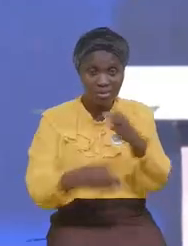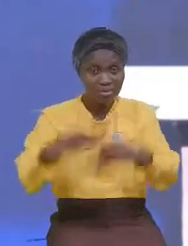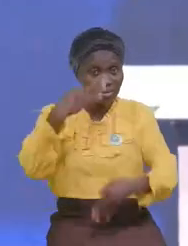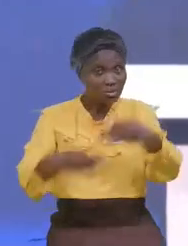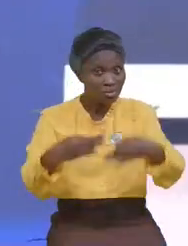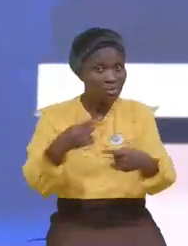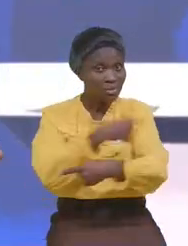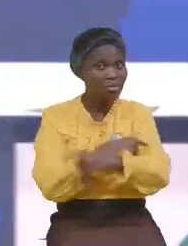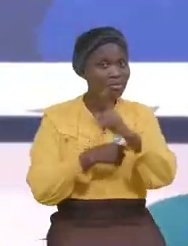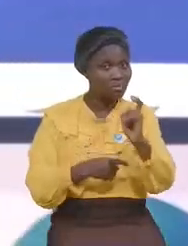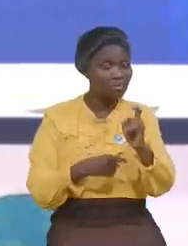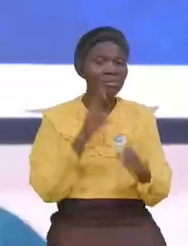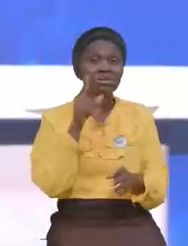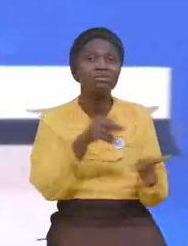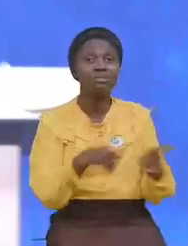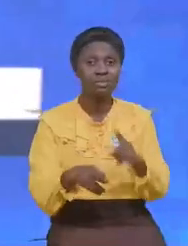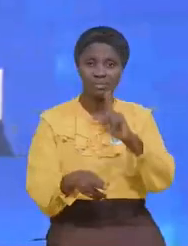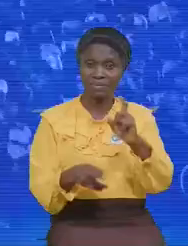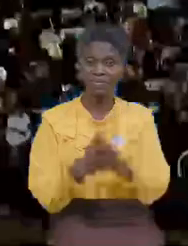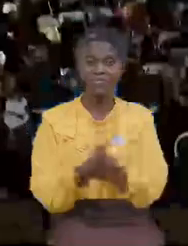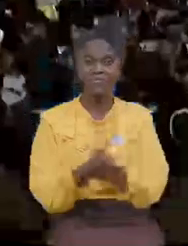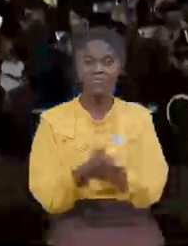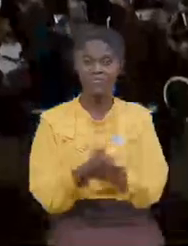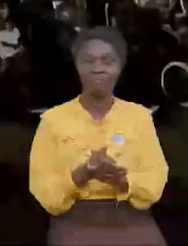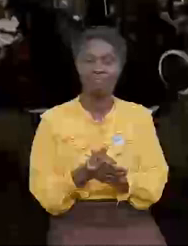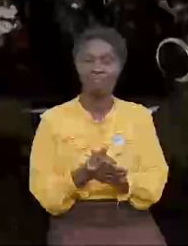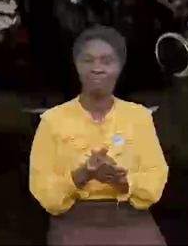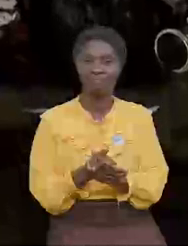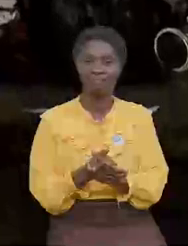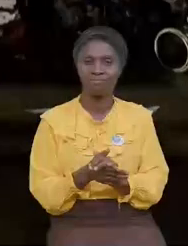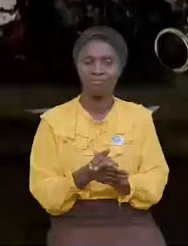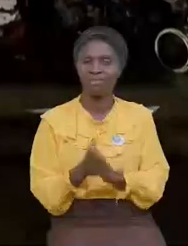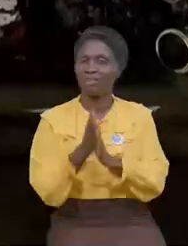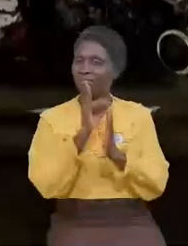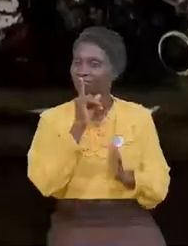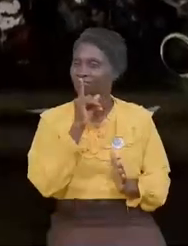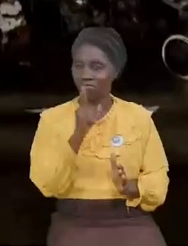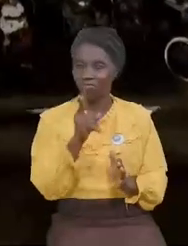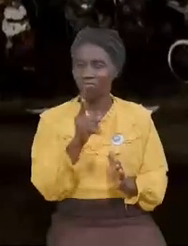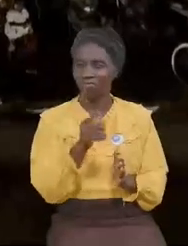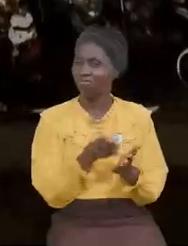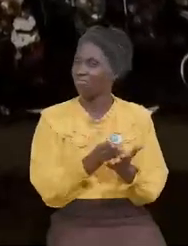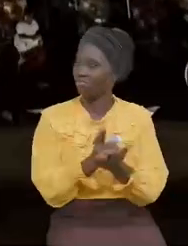jugement? Es-tu prêt? Réellement parlant, sincèrement parlant,